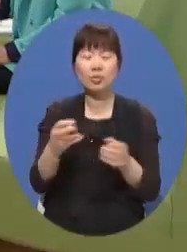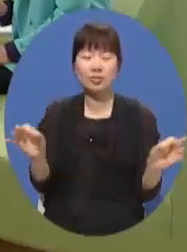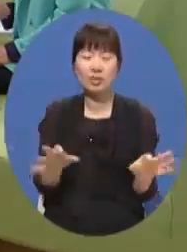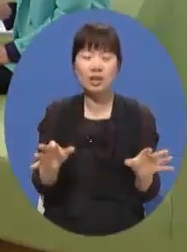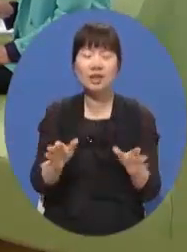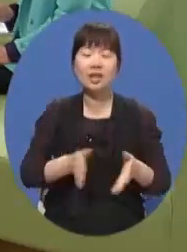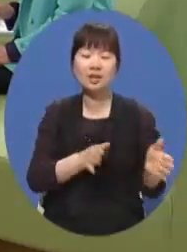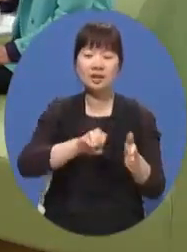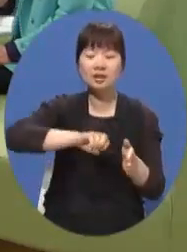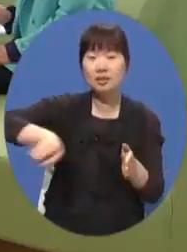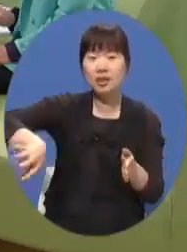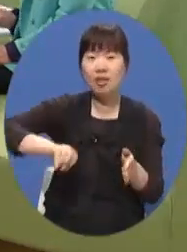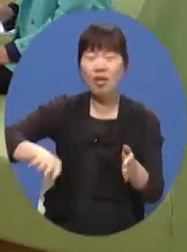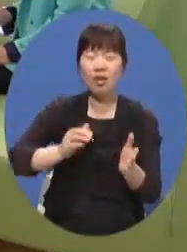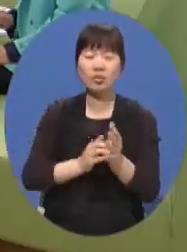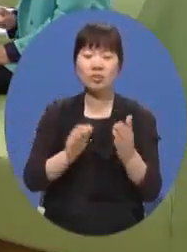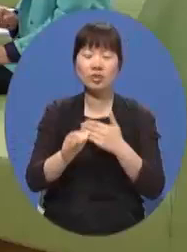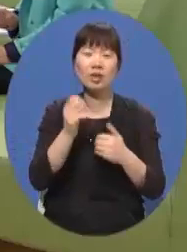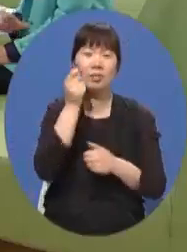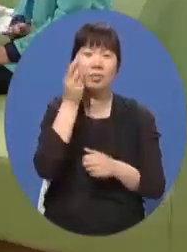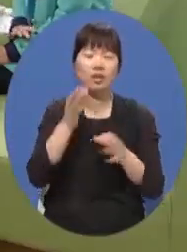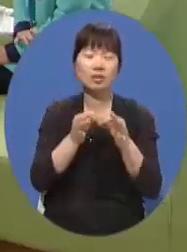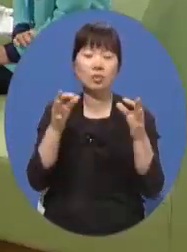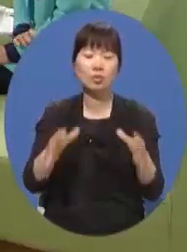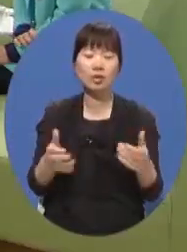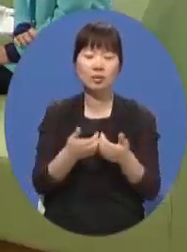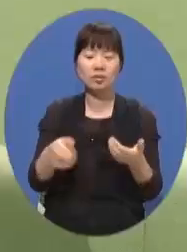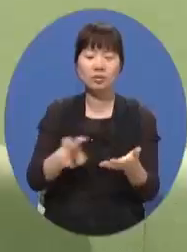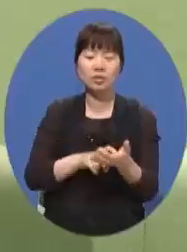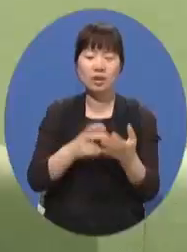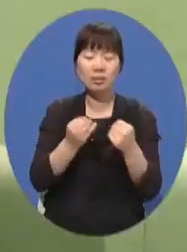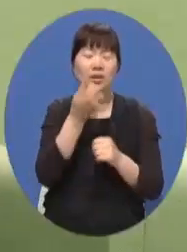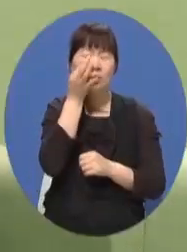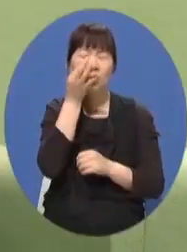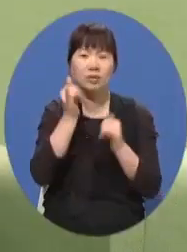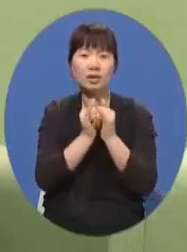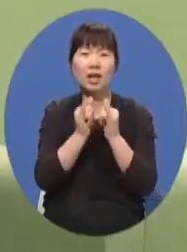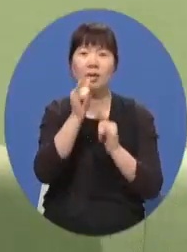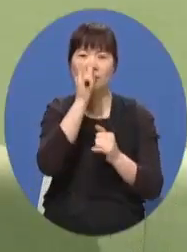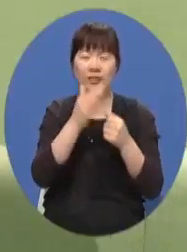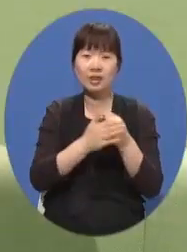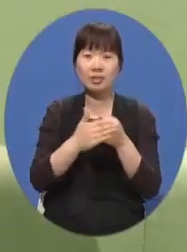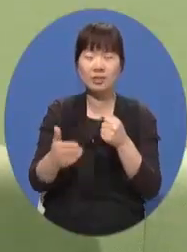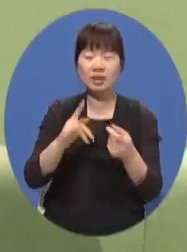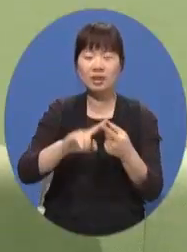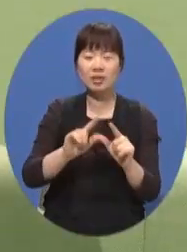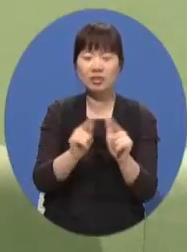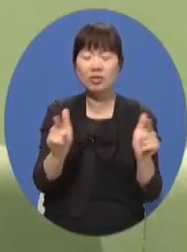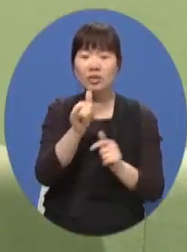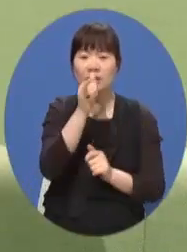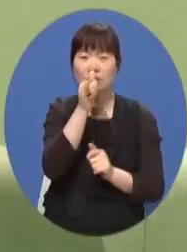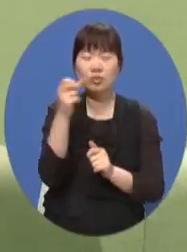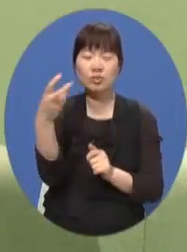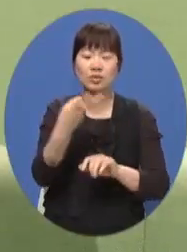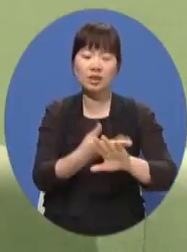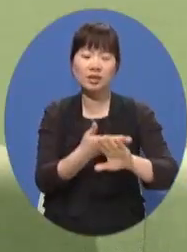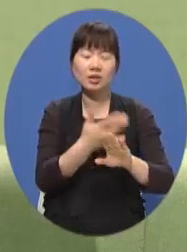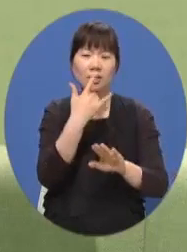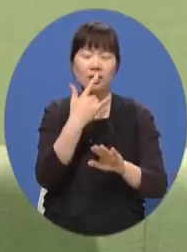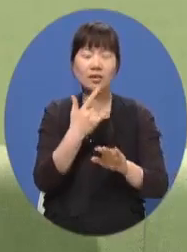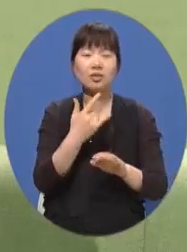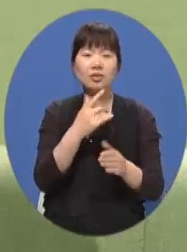길 잊어버린 후에 한 몇 달 동안 분리불안 많이 보이는 애들도 있거든요. 네. 이런 것들이 있고 또 다른 부모의